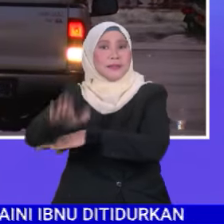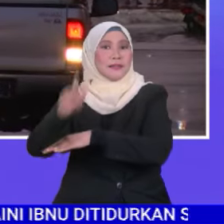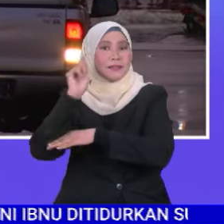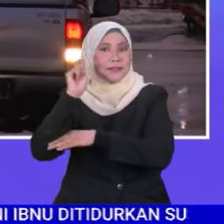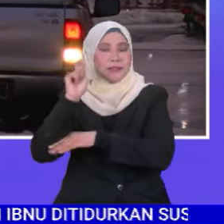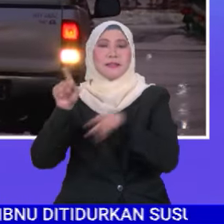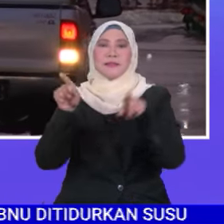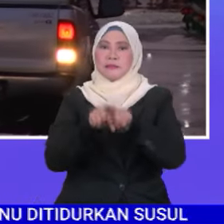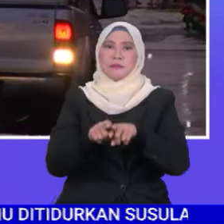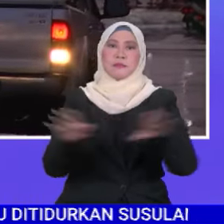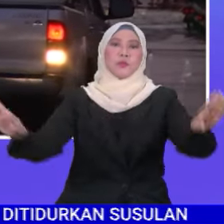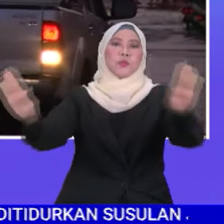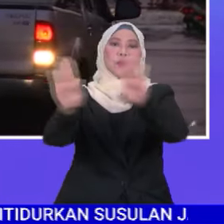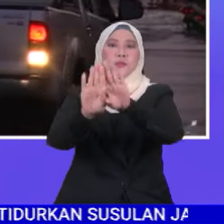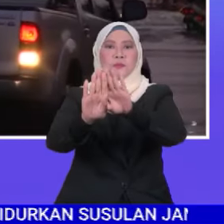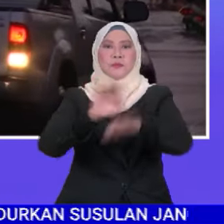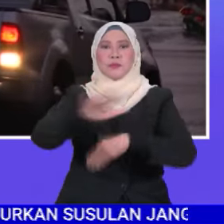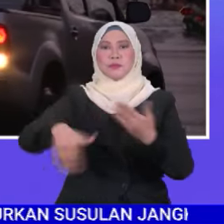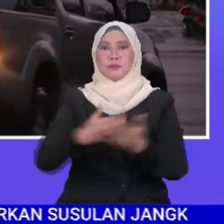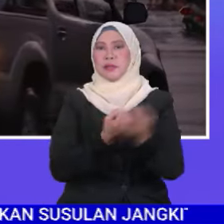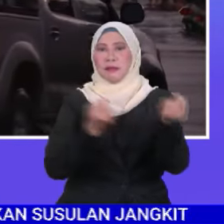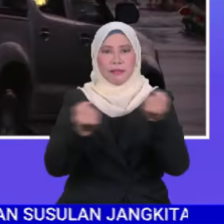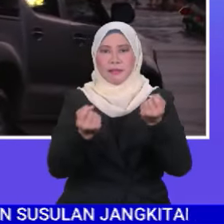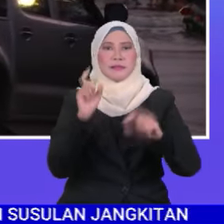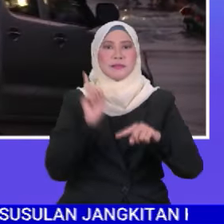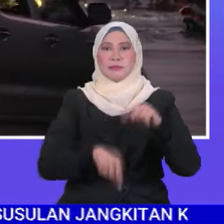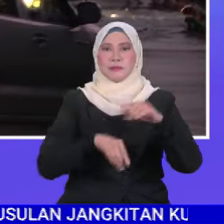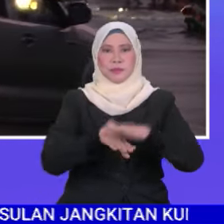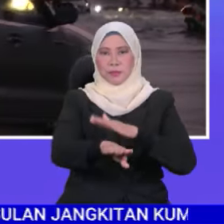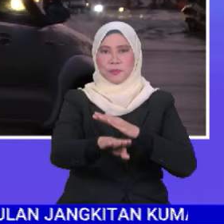juga telah ditutup kepada semua kendaraan